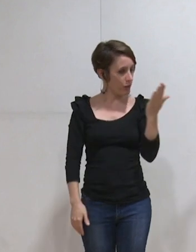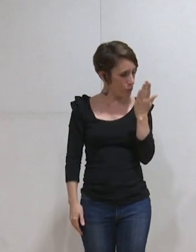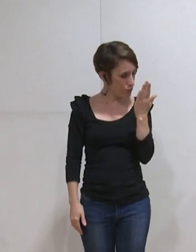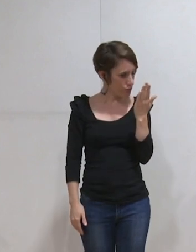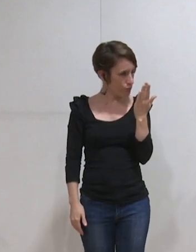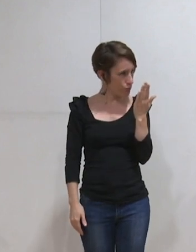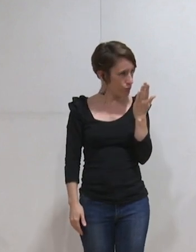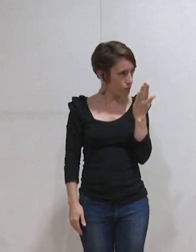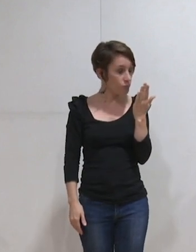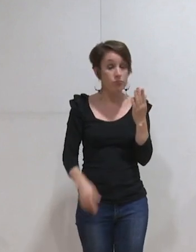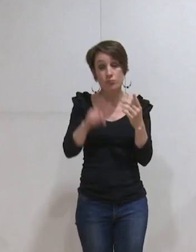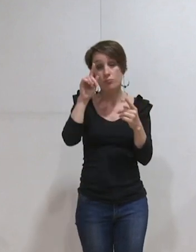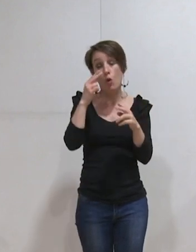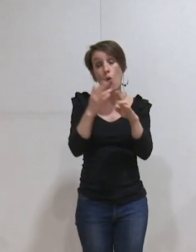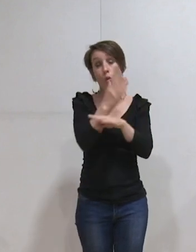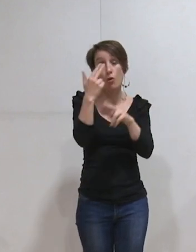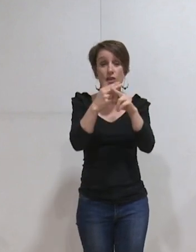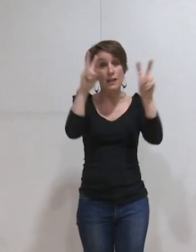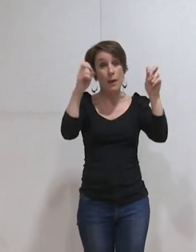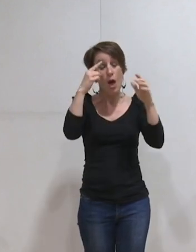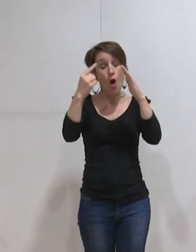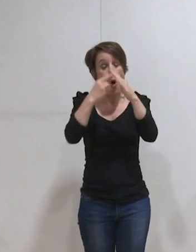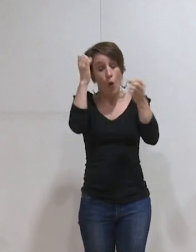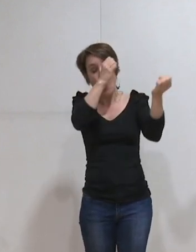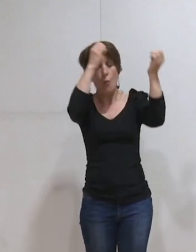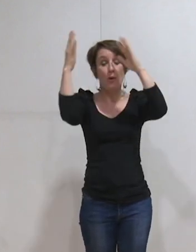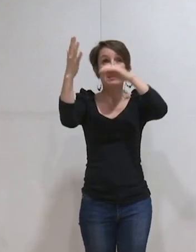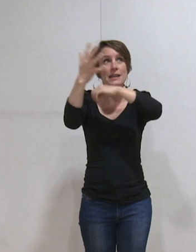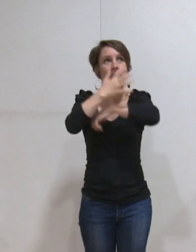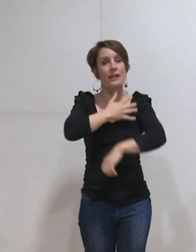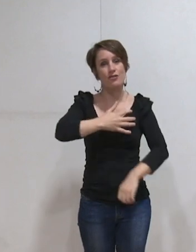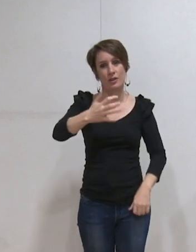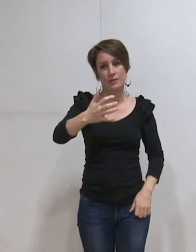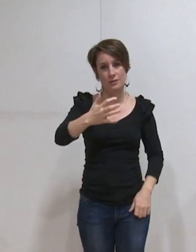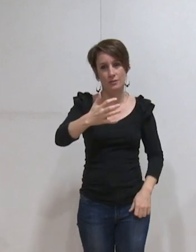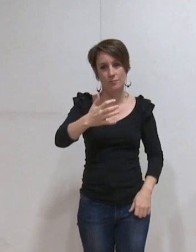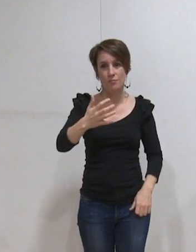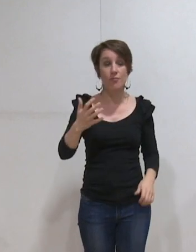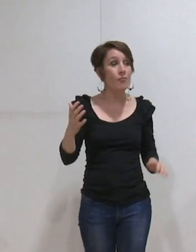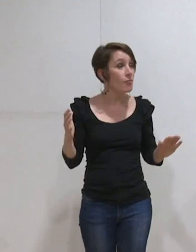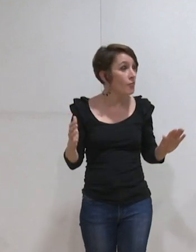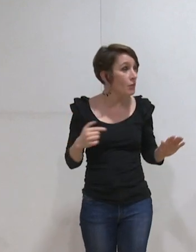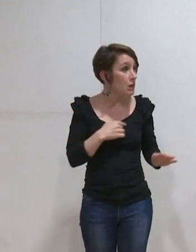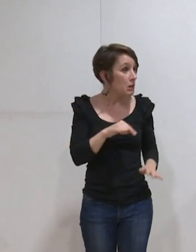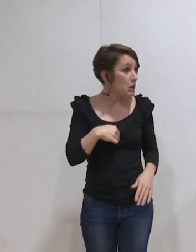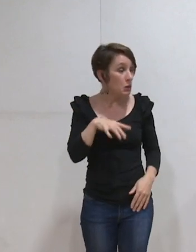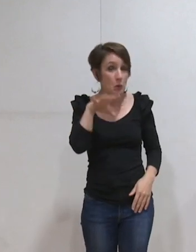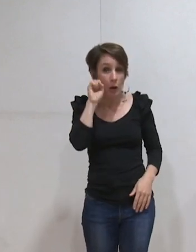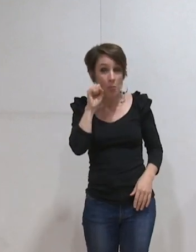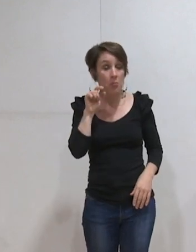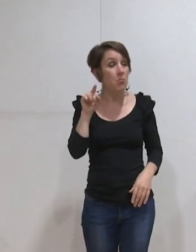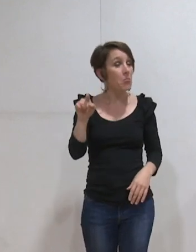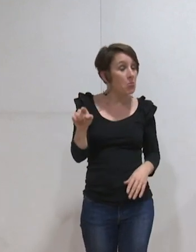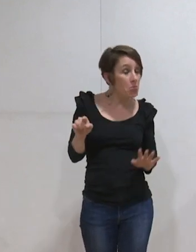repenser la richesse et nous apprenons donc dans le cadre de préparation de ce déplacement au bout